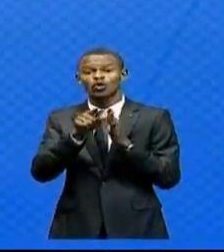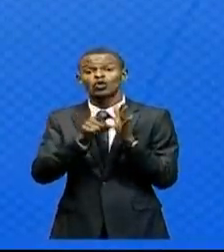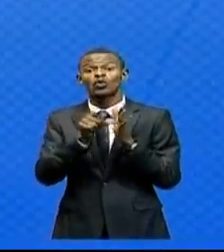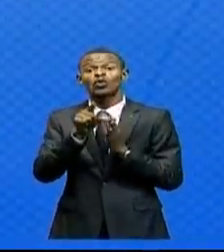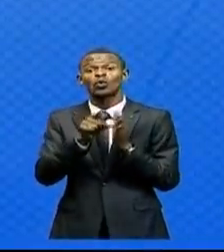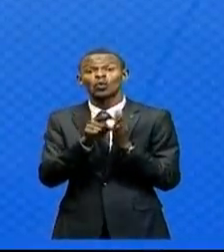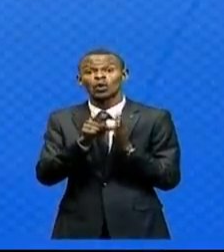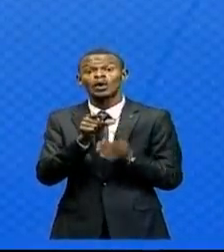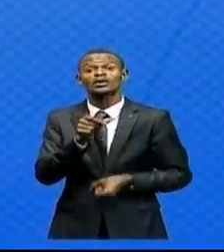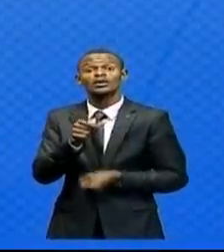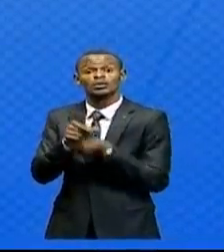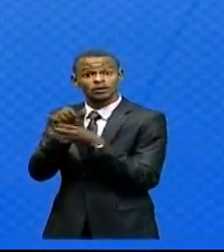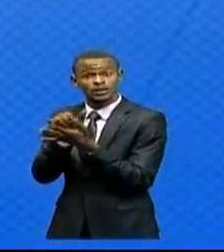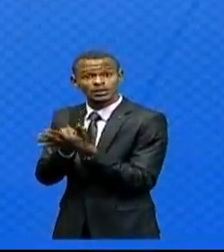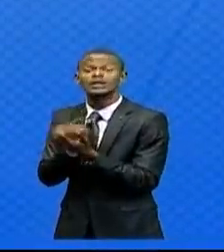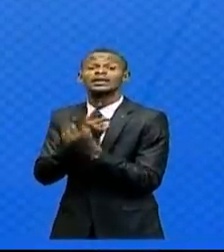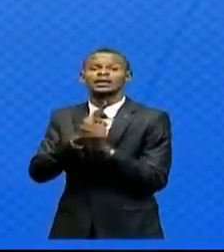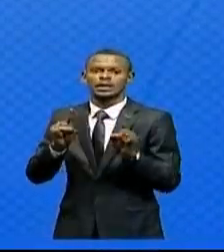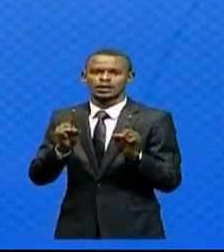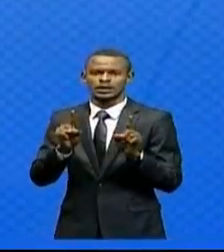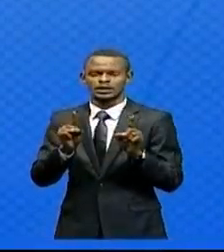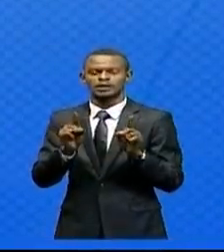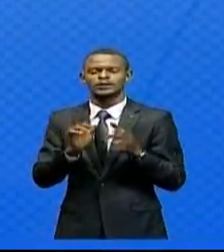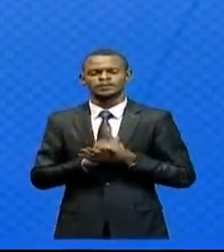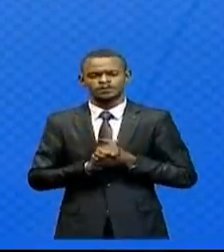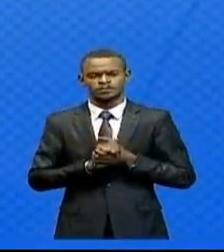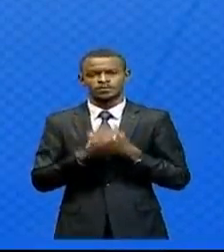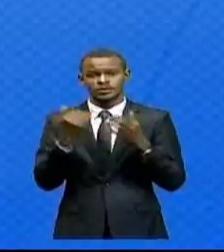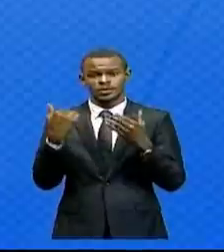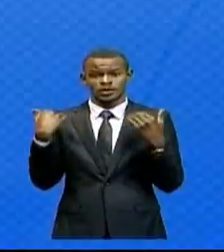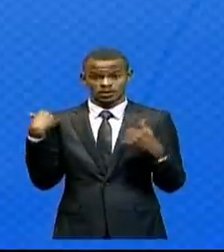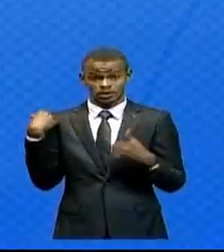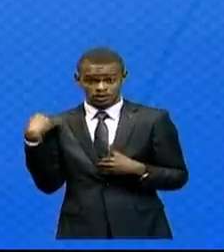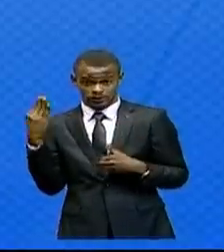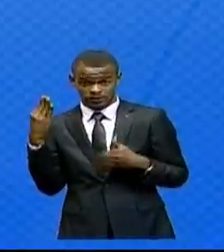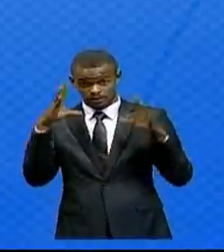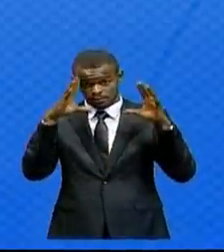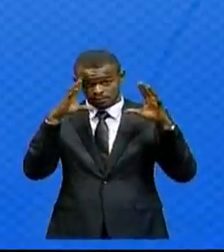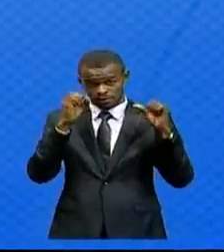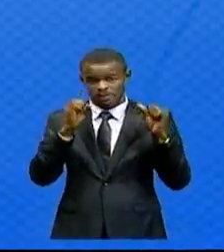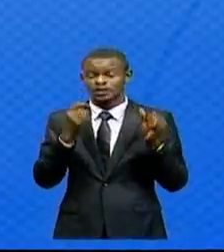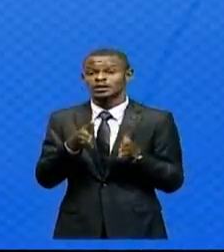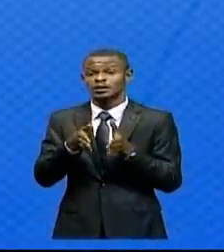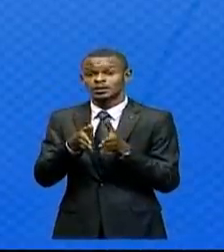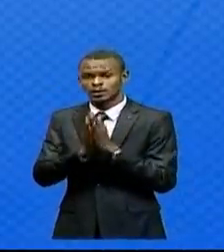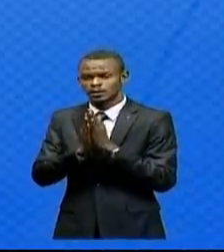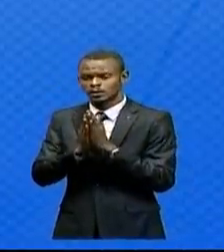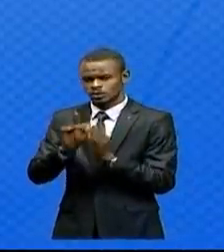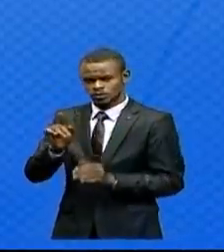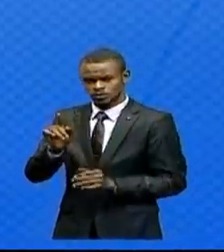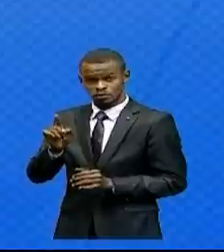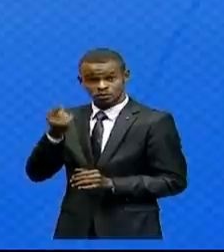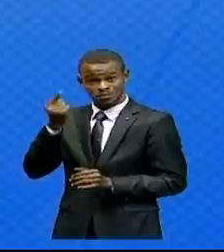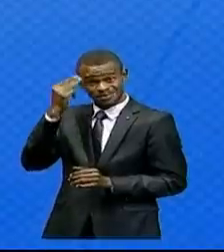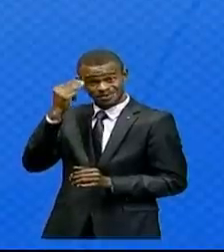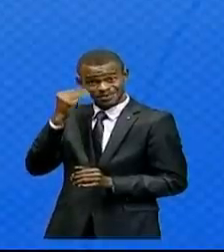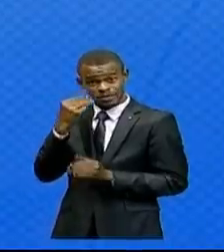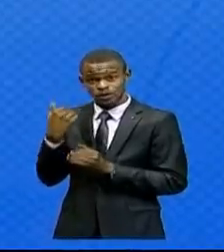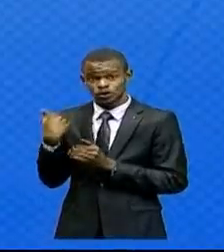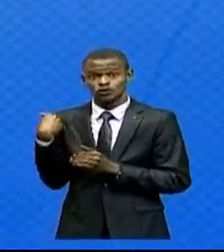contrôle quantitatifs et qualitatifs. Le chef de l'État a demandé pour ce faire au Premier ministre chef du